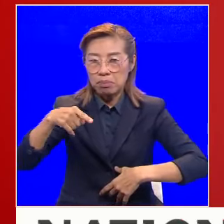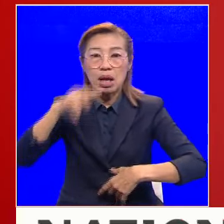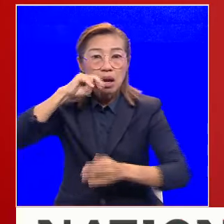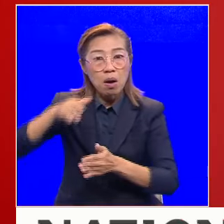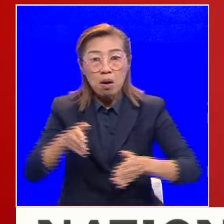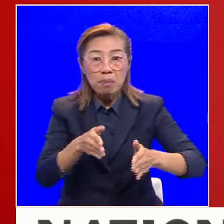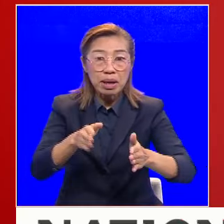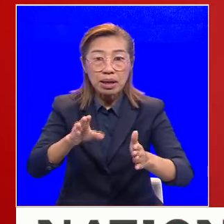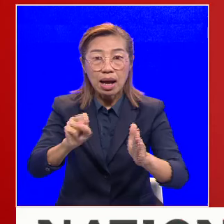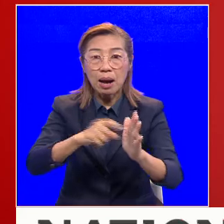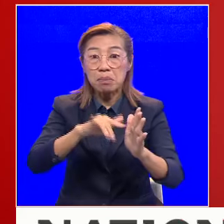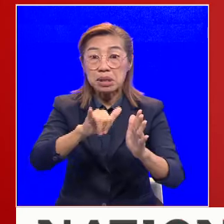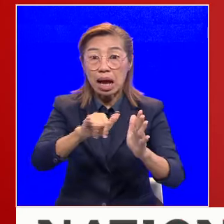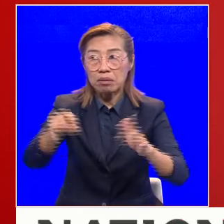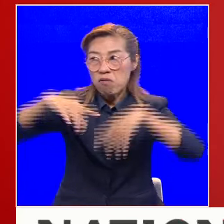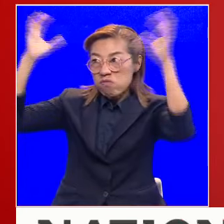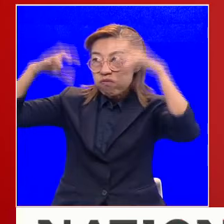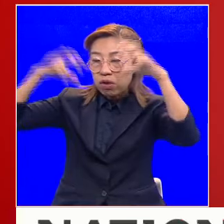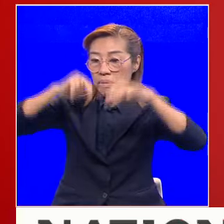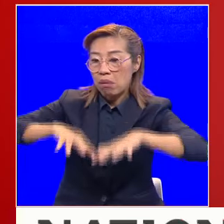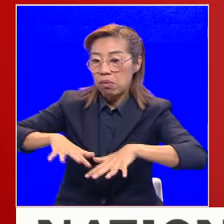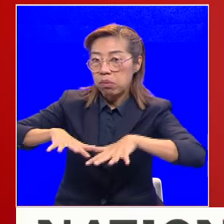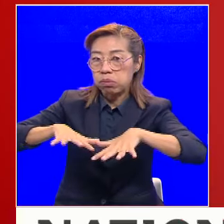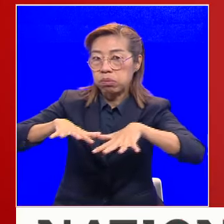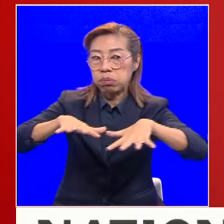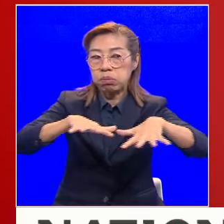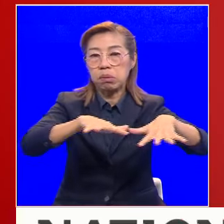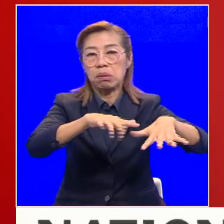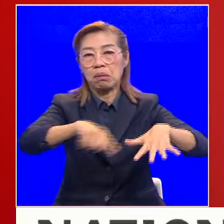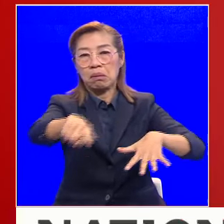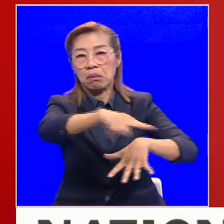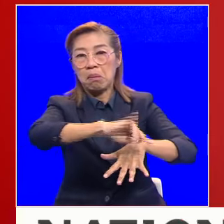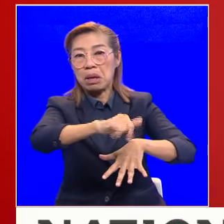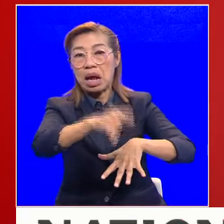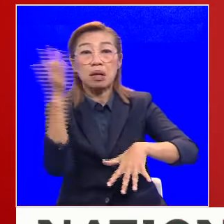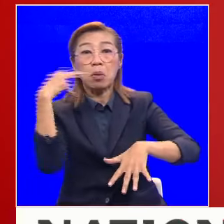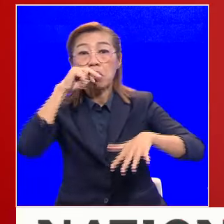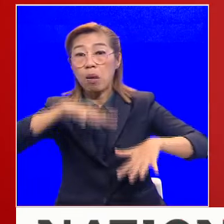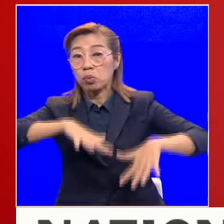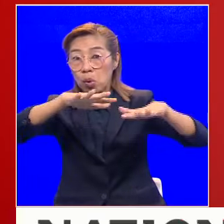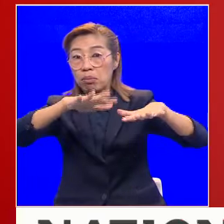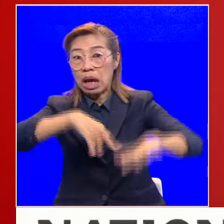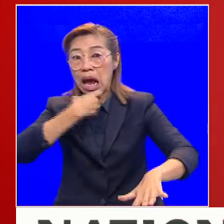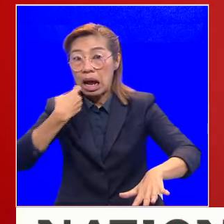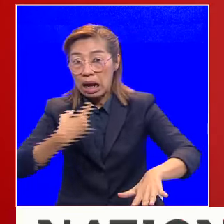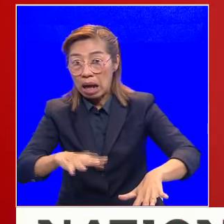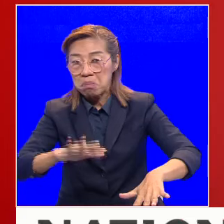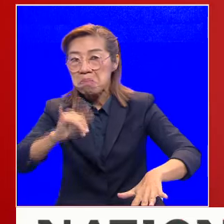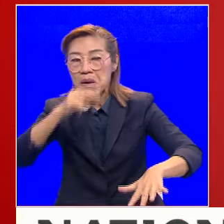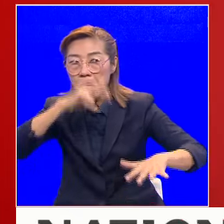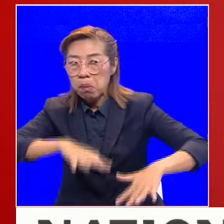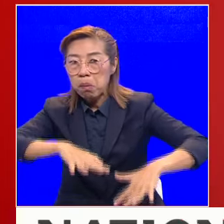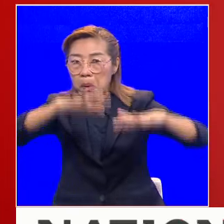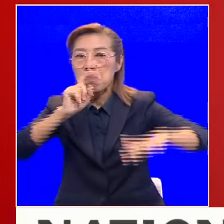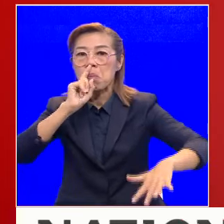ขึ้นแล้วถ้าน้ำมันสูงก็จะทะลักท่วมพื้นที่เสี่ยงภัยที่เคยประสบเหตุน้ำท่วมอีกฮะจะโดนซ้ำ